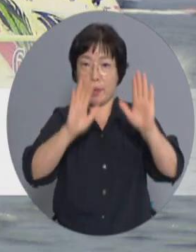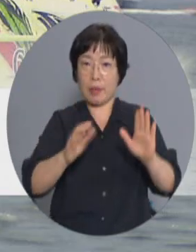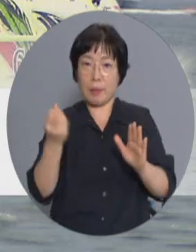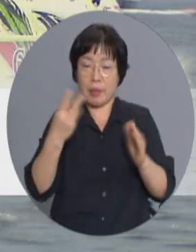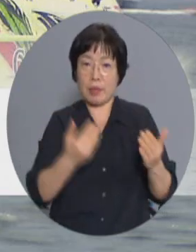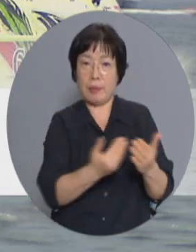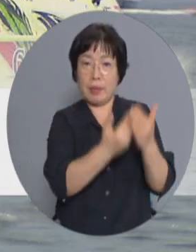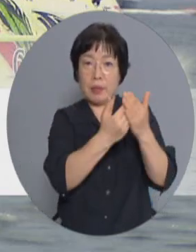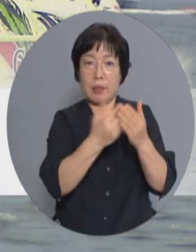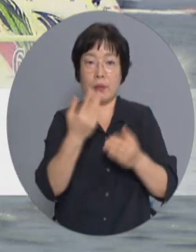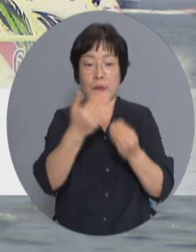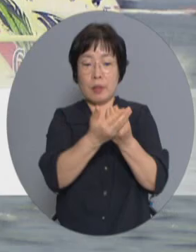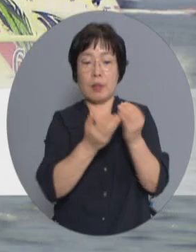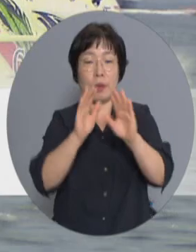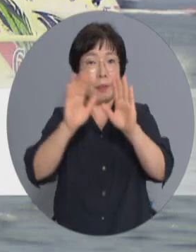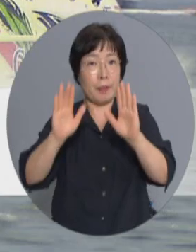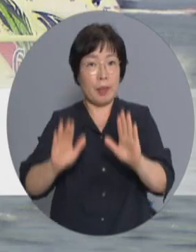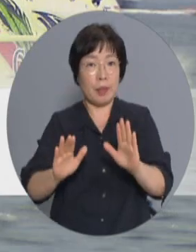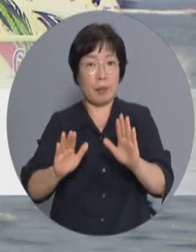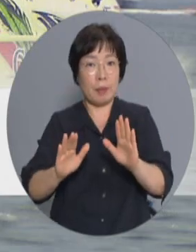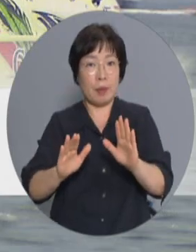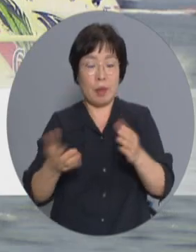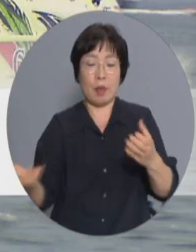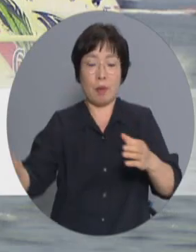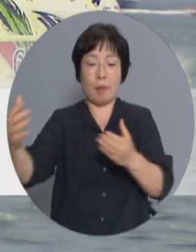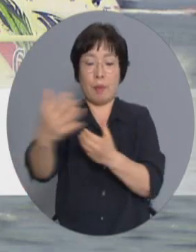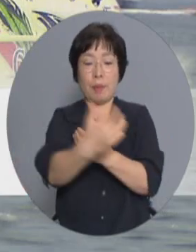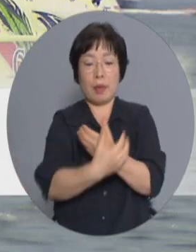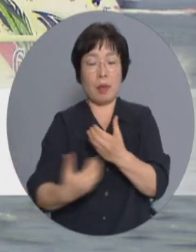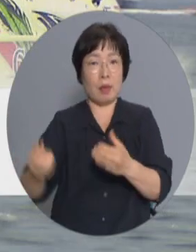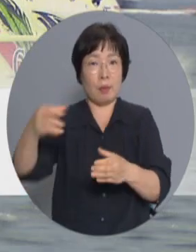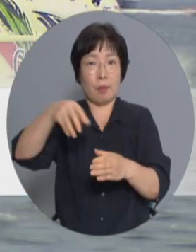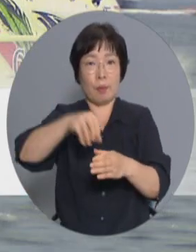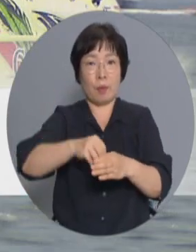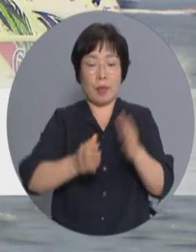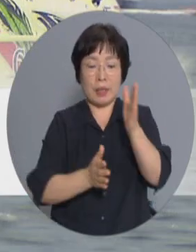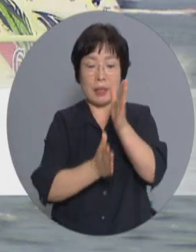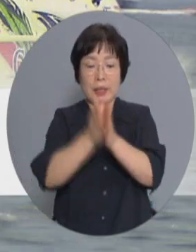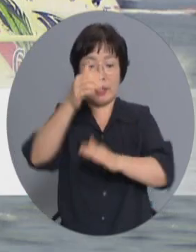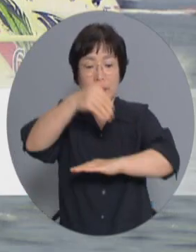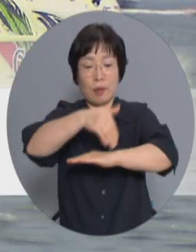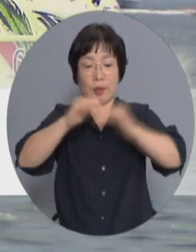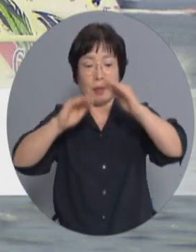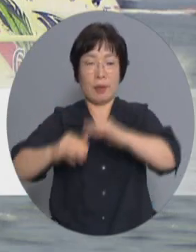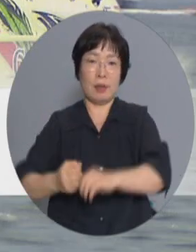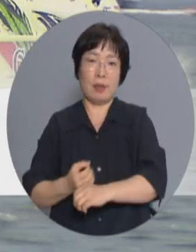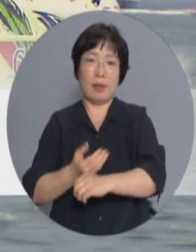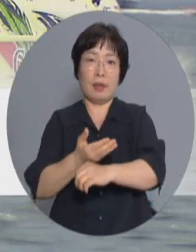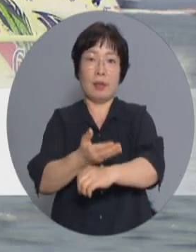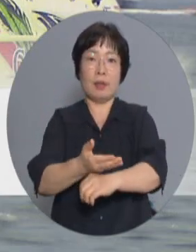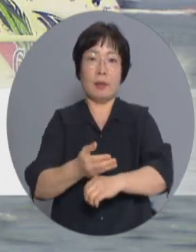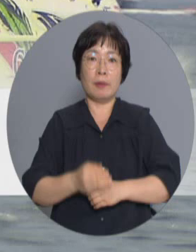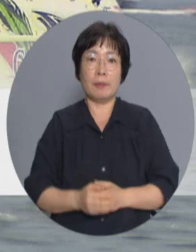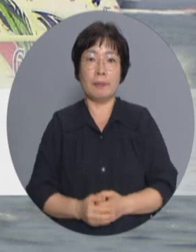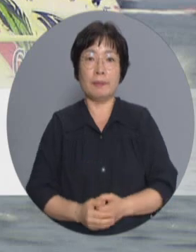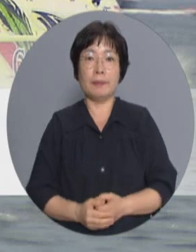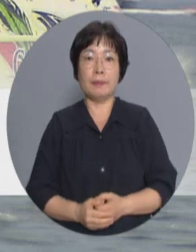사후활용과 2016 여수세계 섬박람회 등을 모두 아우르는 도시구상입니다. 최우식 기자가